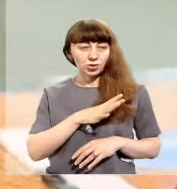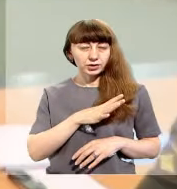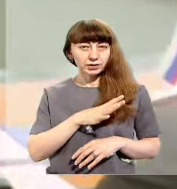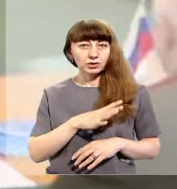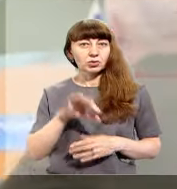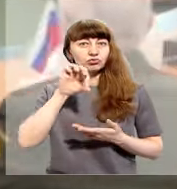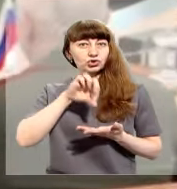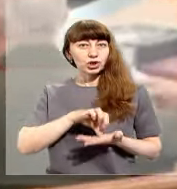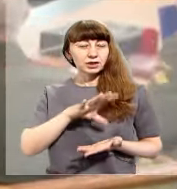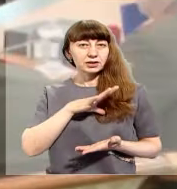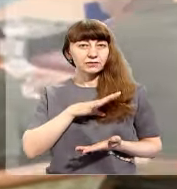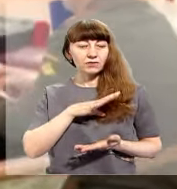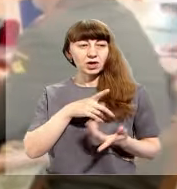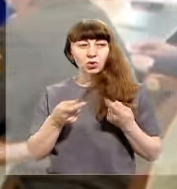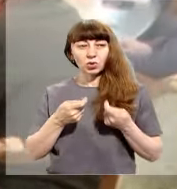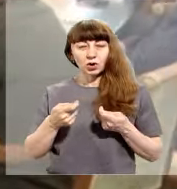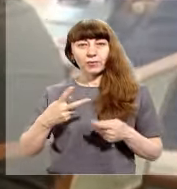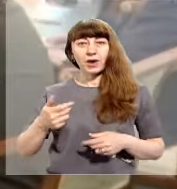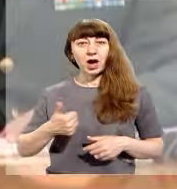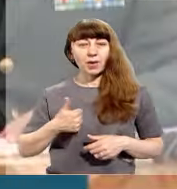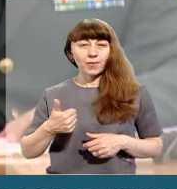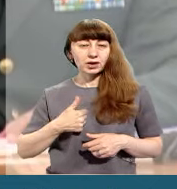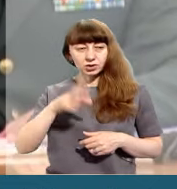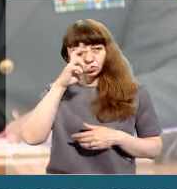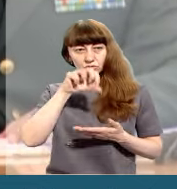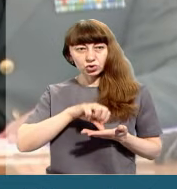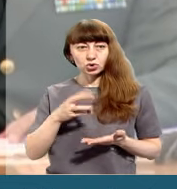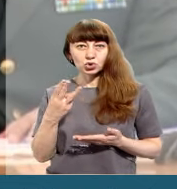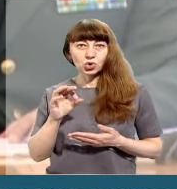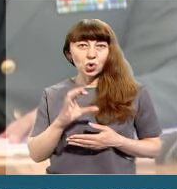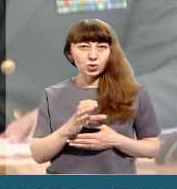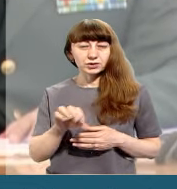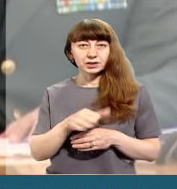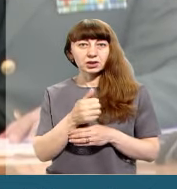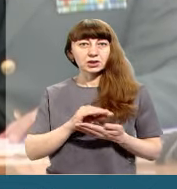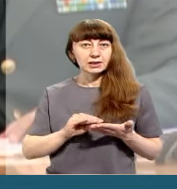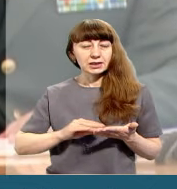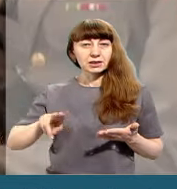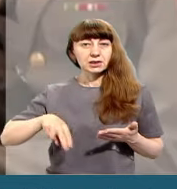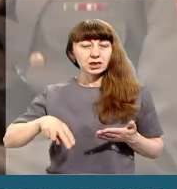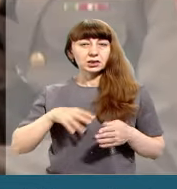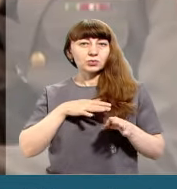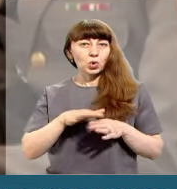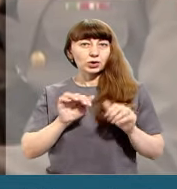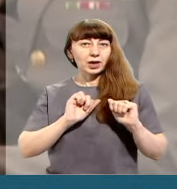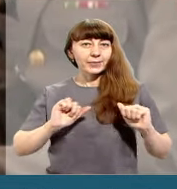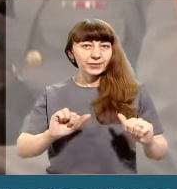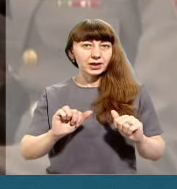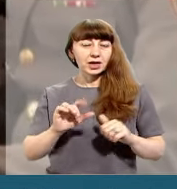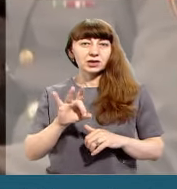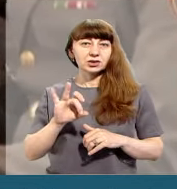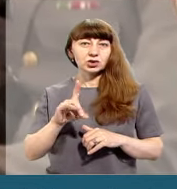В нем приняли участие глава оборонных ведомств государств-членов ШОС, генеральный секретарь, директор исполнительного комитета